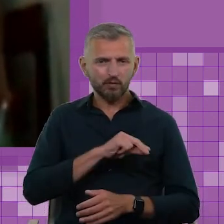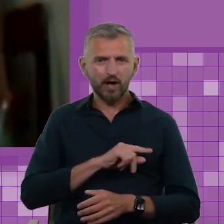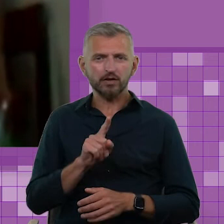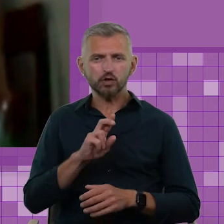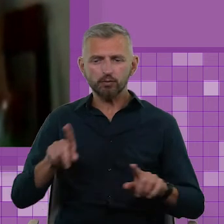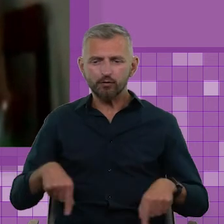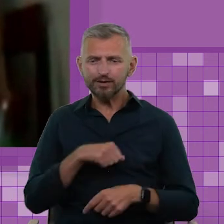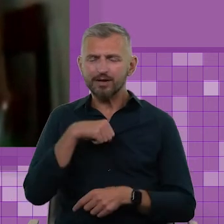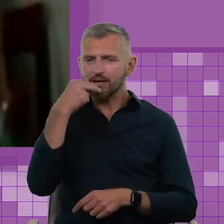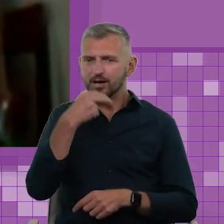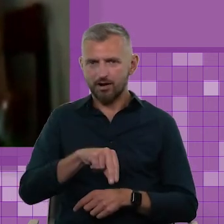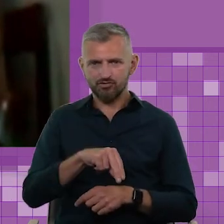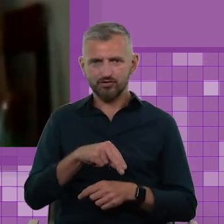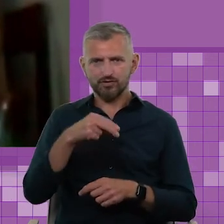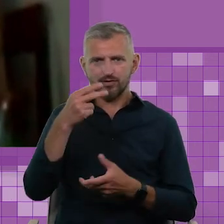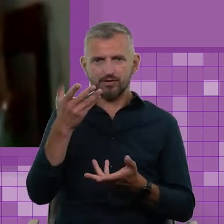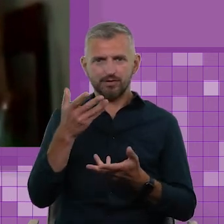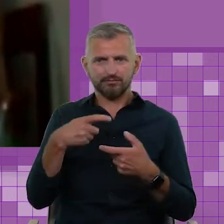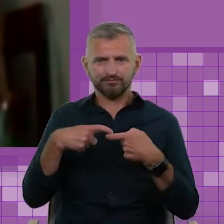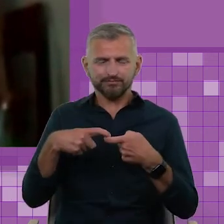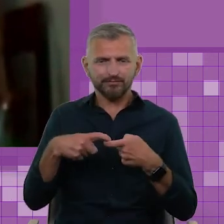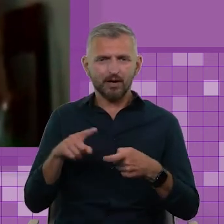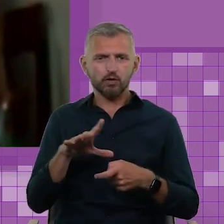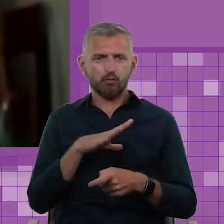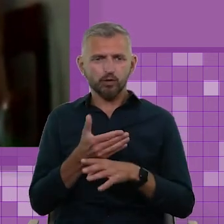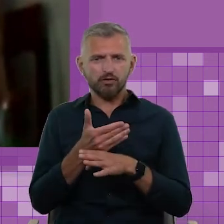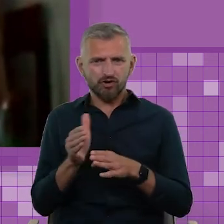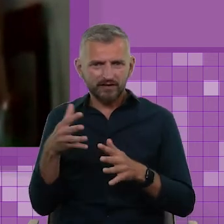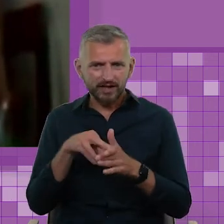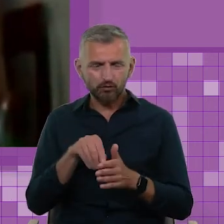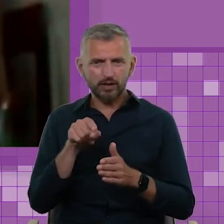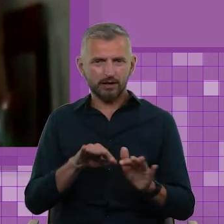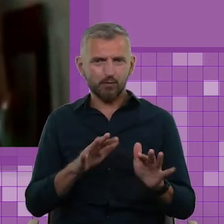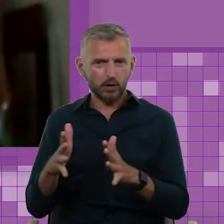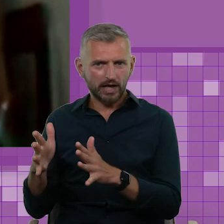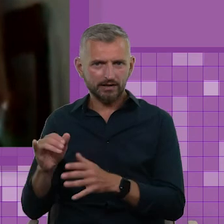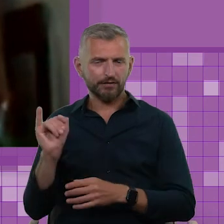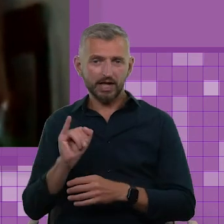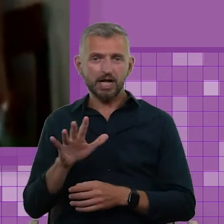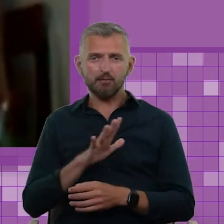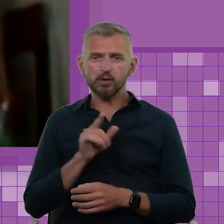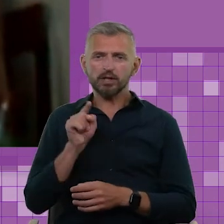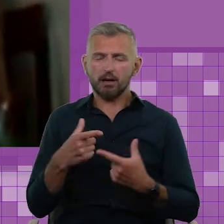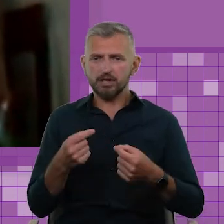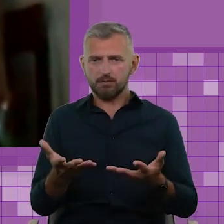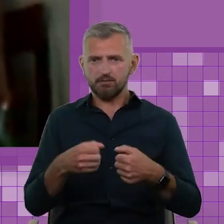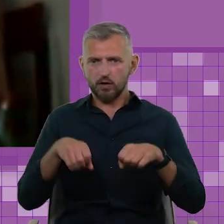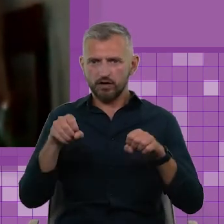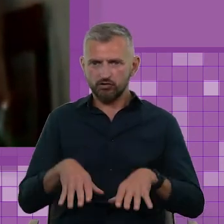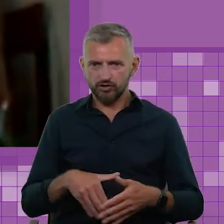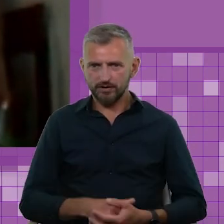щоб створити найкращу ментальність, щоб бути частиною цих процесів і бути там, де приймаються